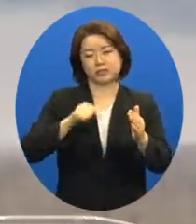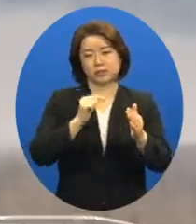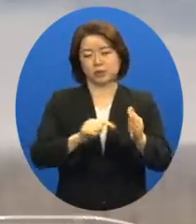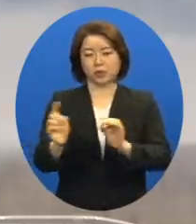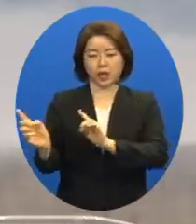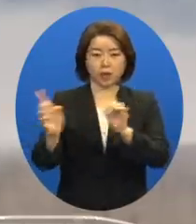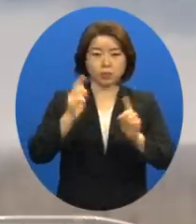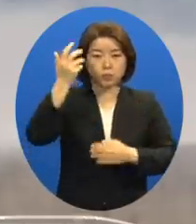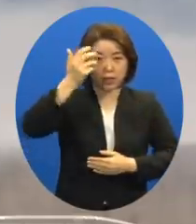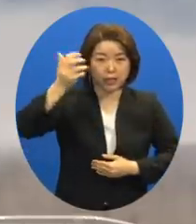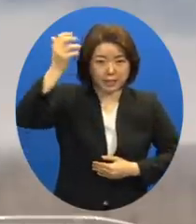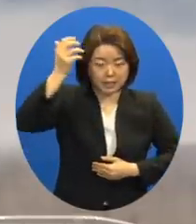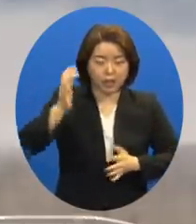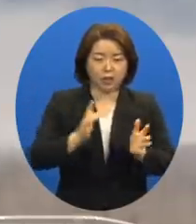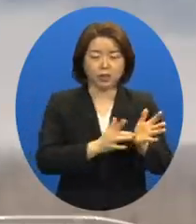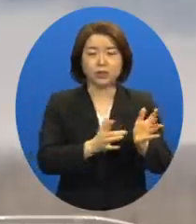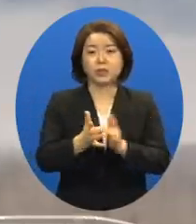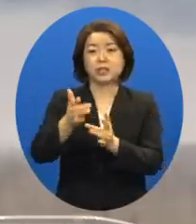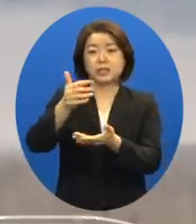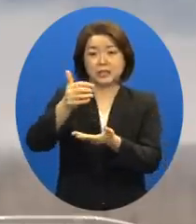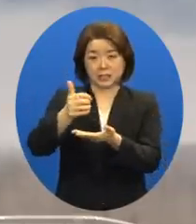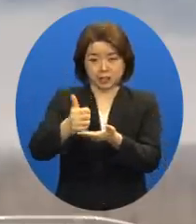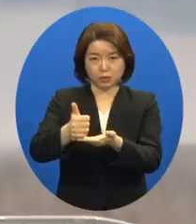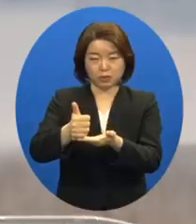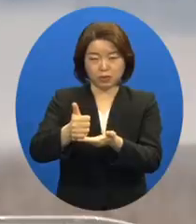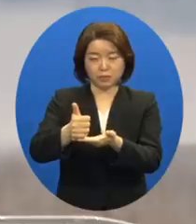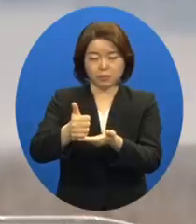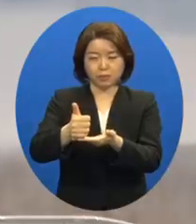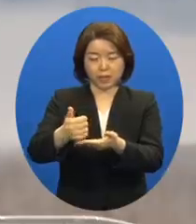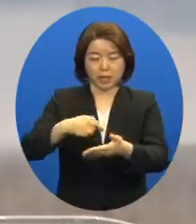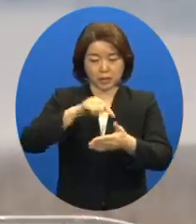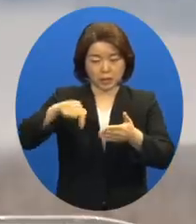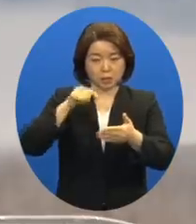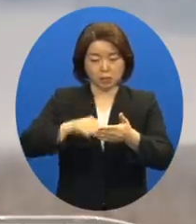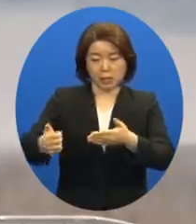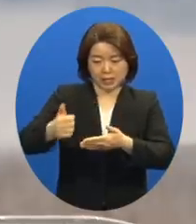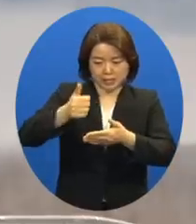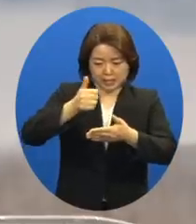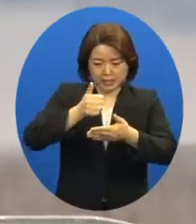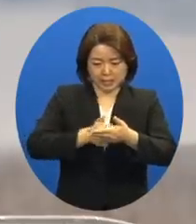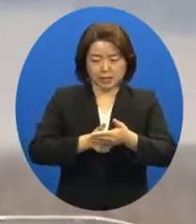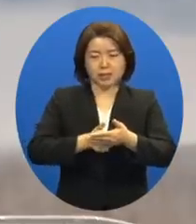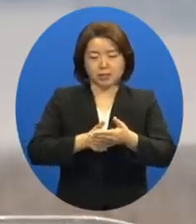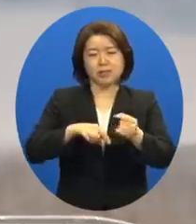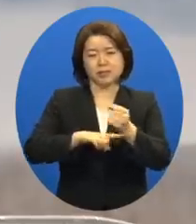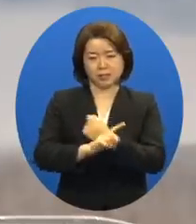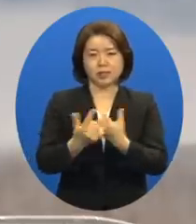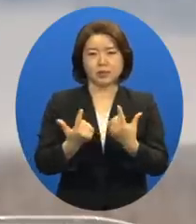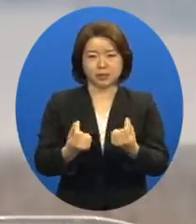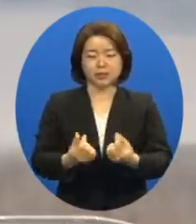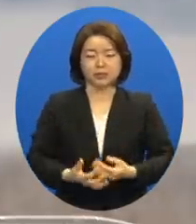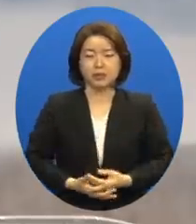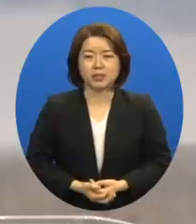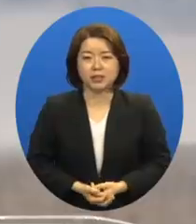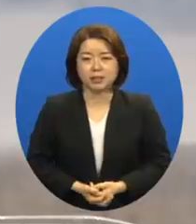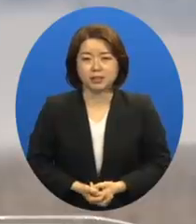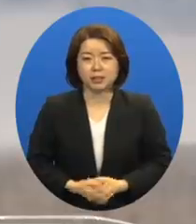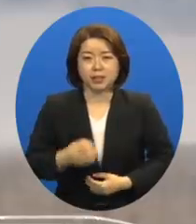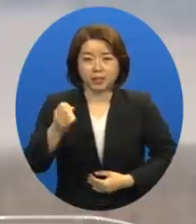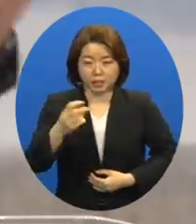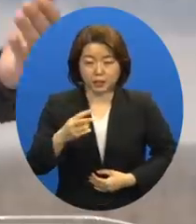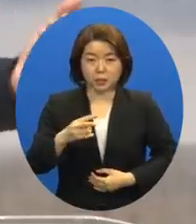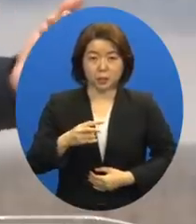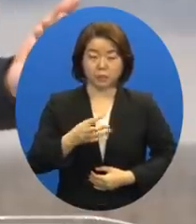영이신 예수님, 그분이 그 마음에 임하셨다는 뜻입니다. 그리고